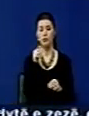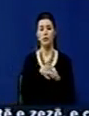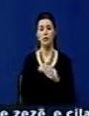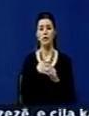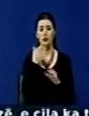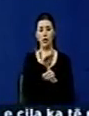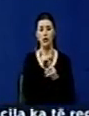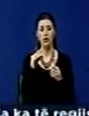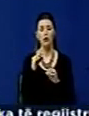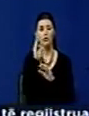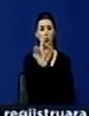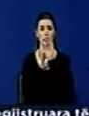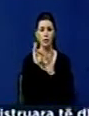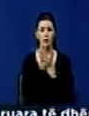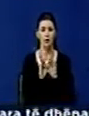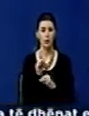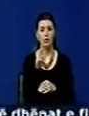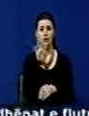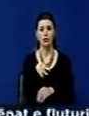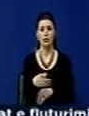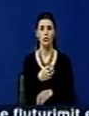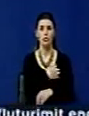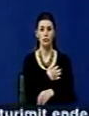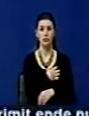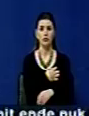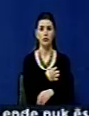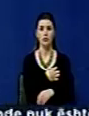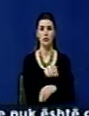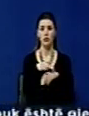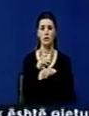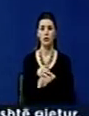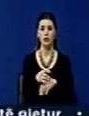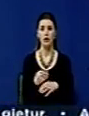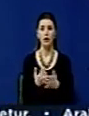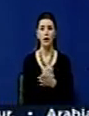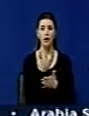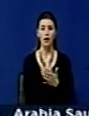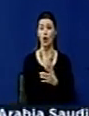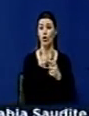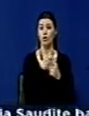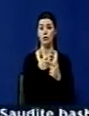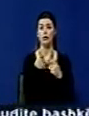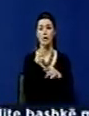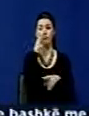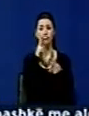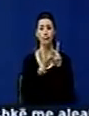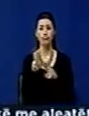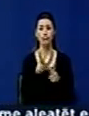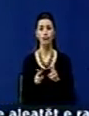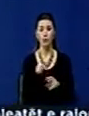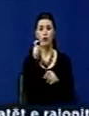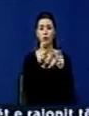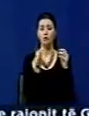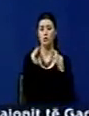edhe indeksimin e skemës ose kompenzimit, varësisht se sa kemi mjete, dhe ndoshta edhe do të bëjmë rritjen e